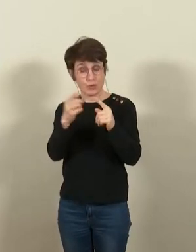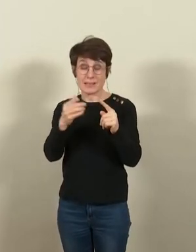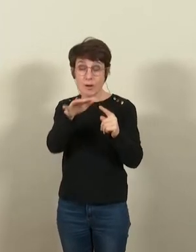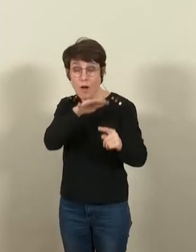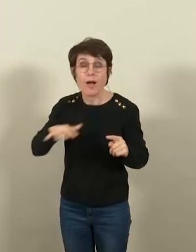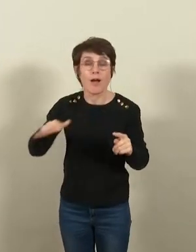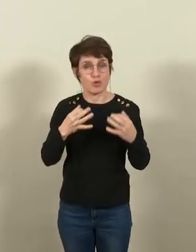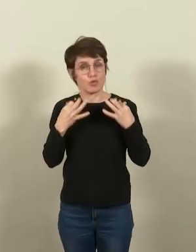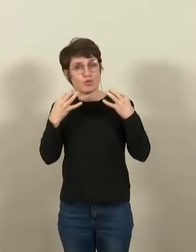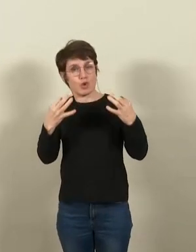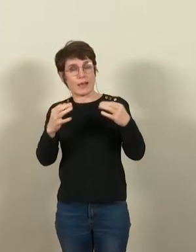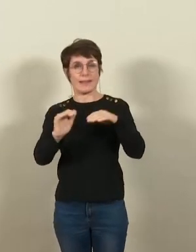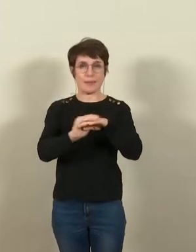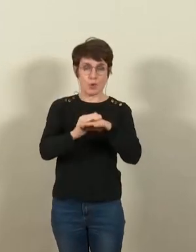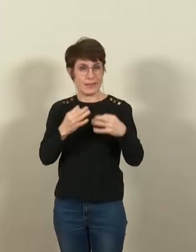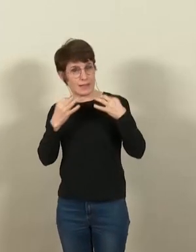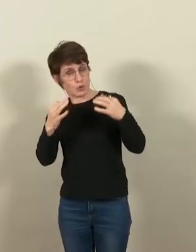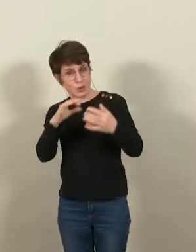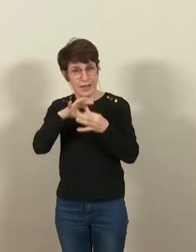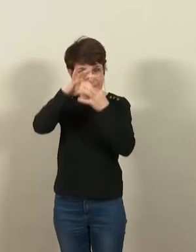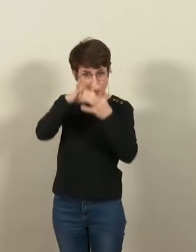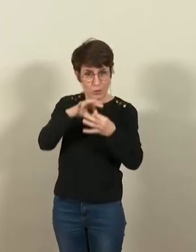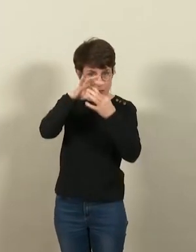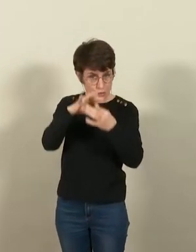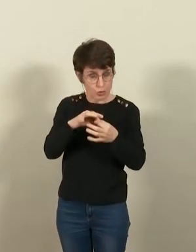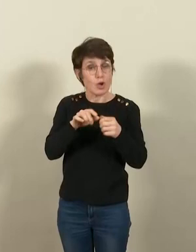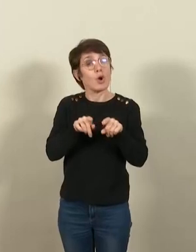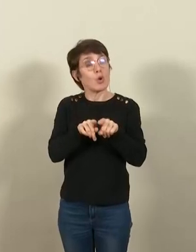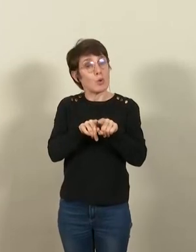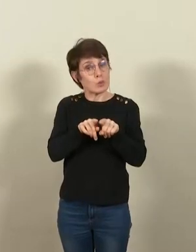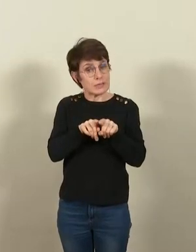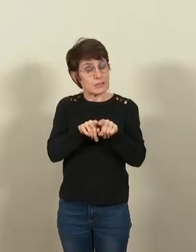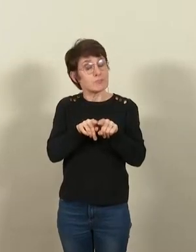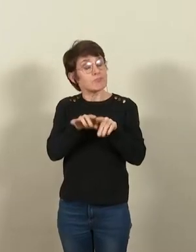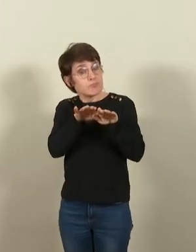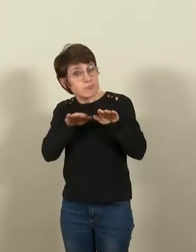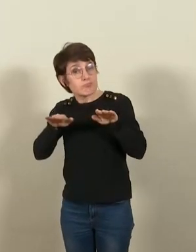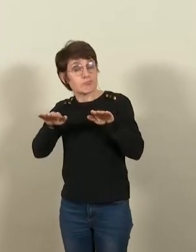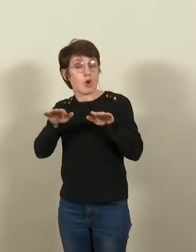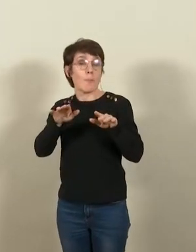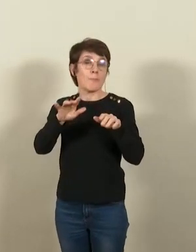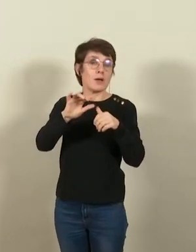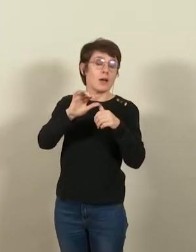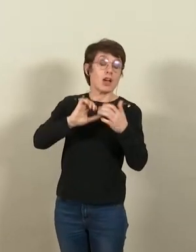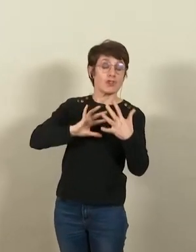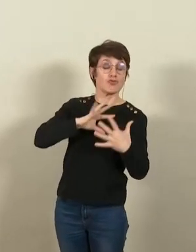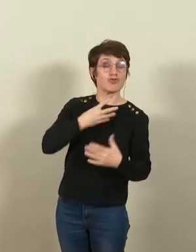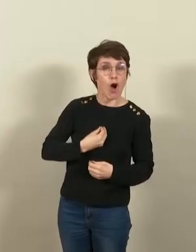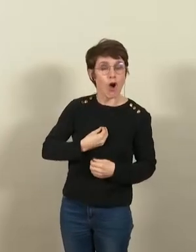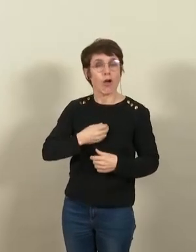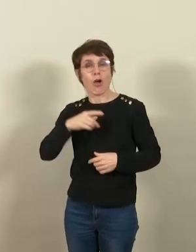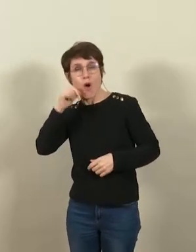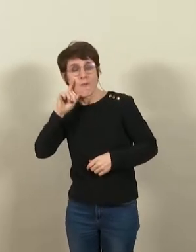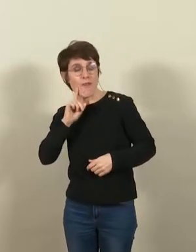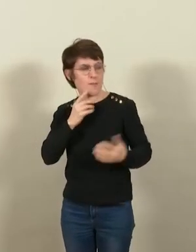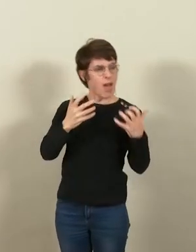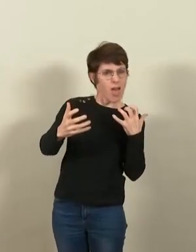alors politique et religieuse certes mais par extension dans le sport de genre et ça c'est vra ça